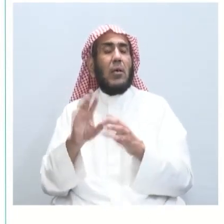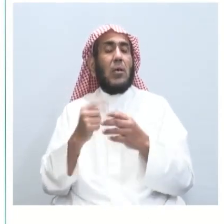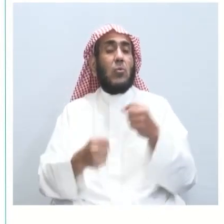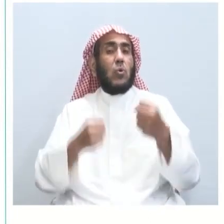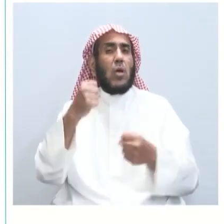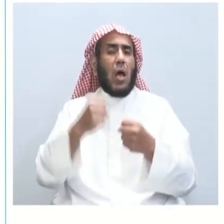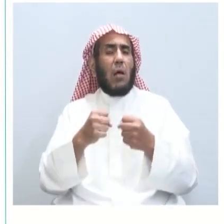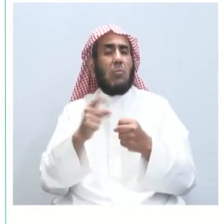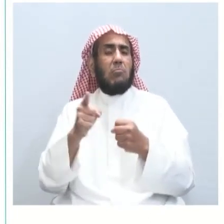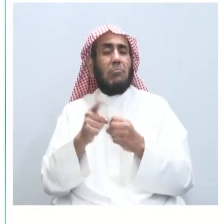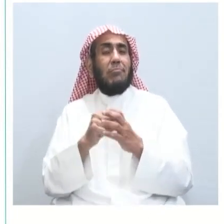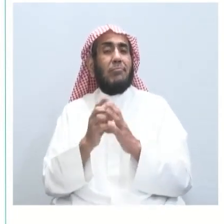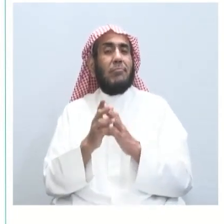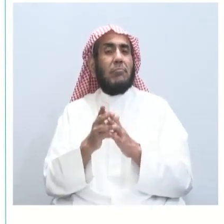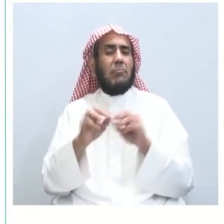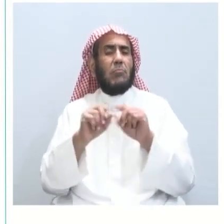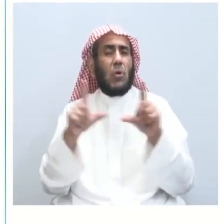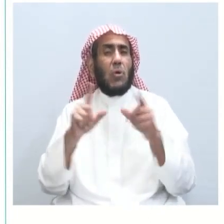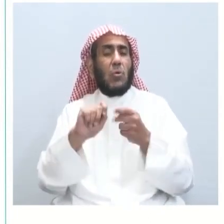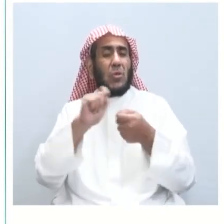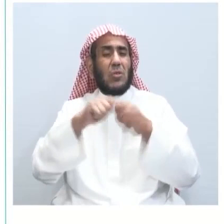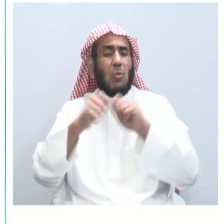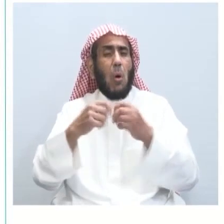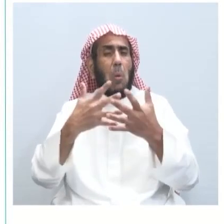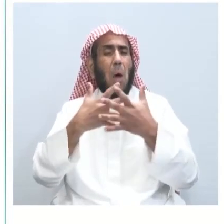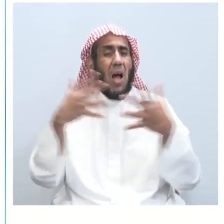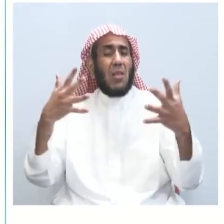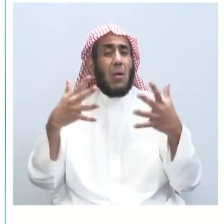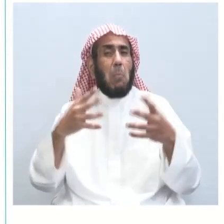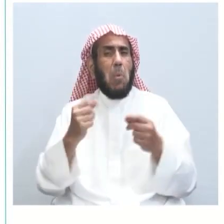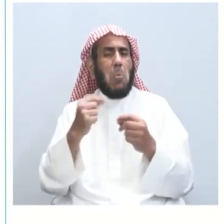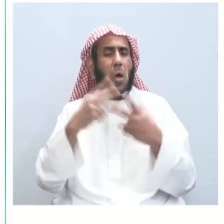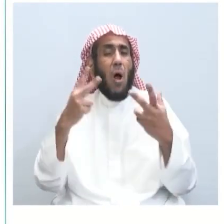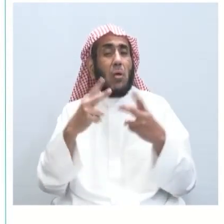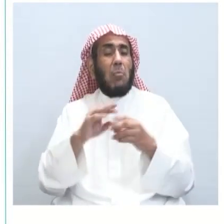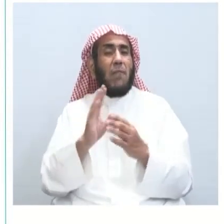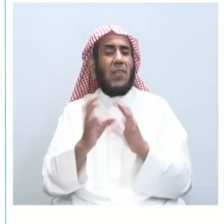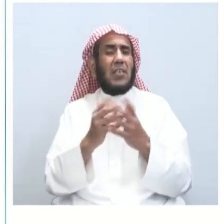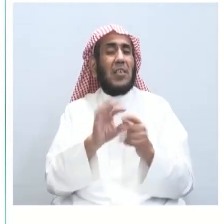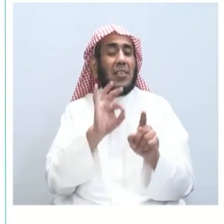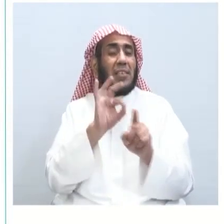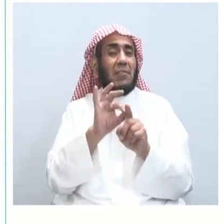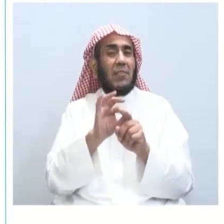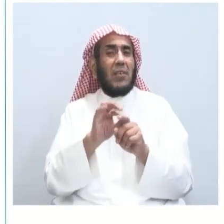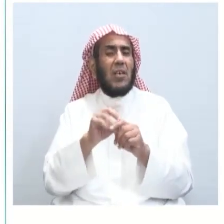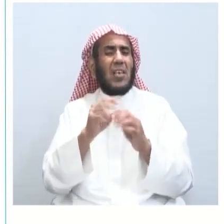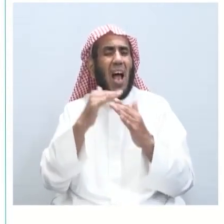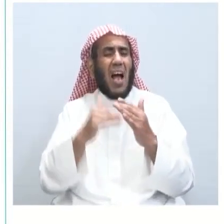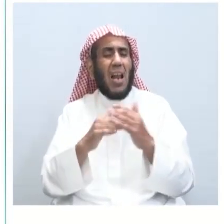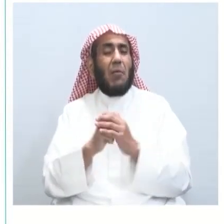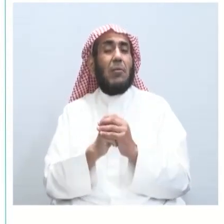سياره بعد ذلك تظهر او تصدر باكثر من مزايا او اكثر من فئه لكي تستهدف شرائح اقل